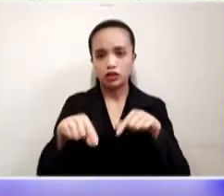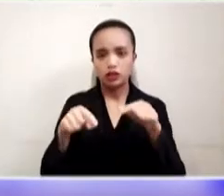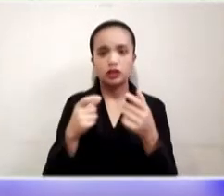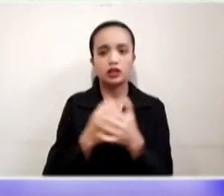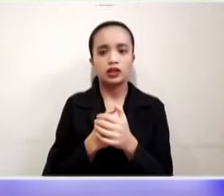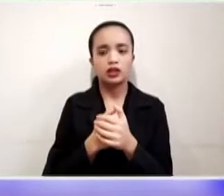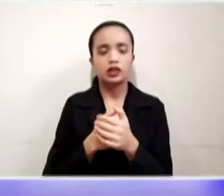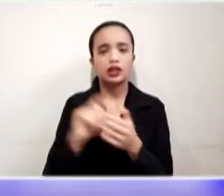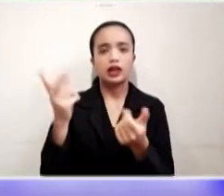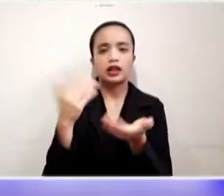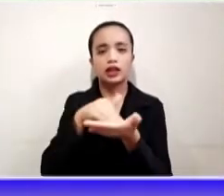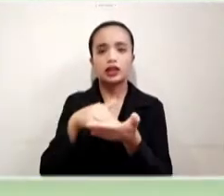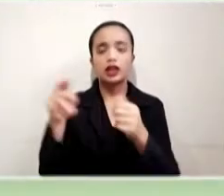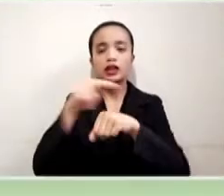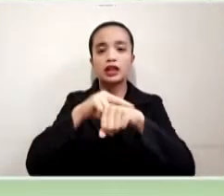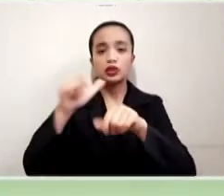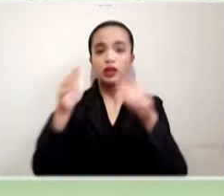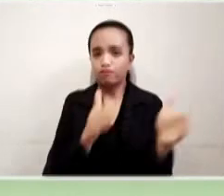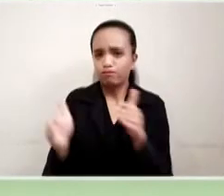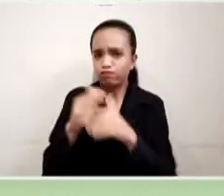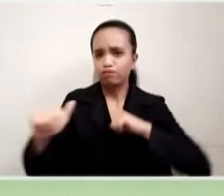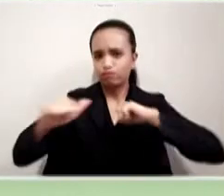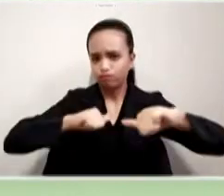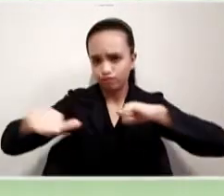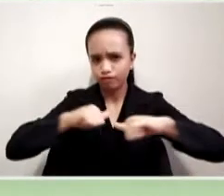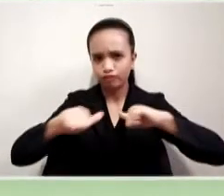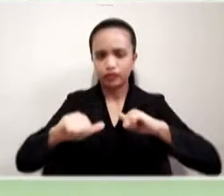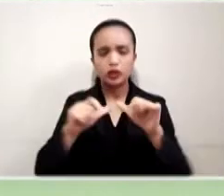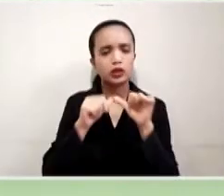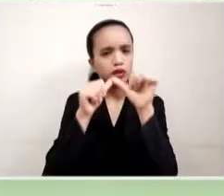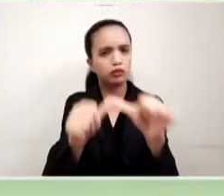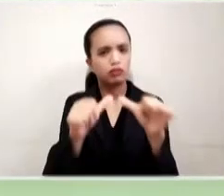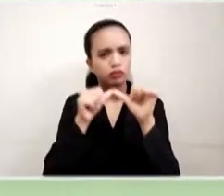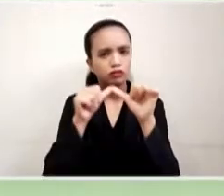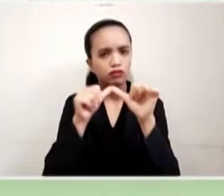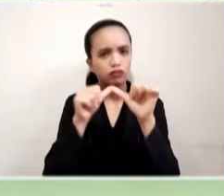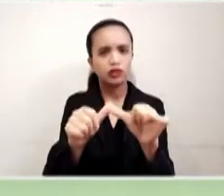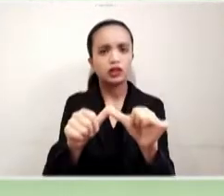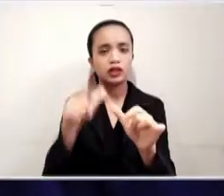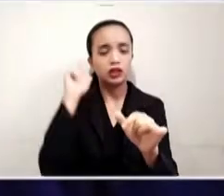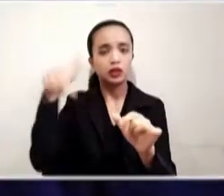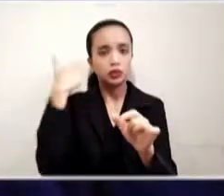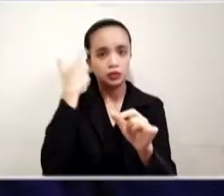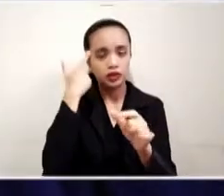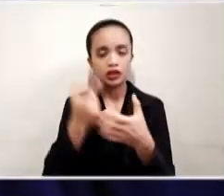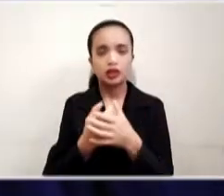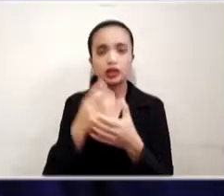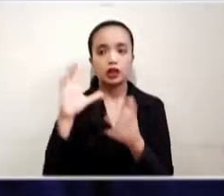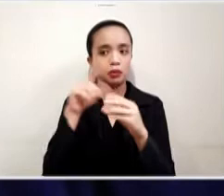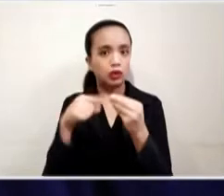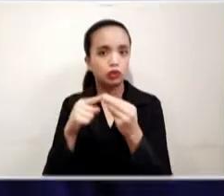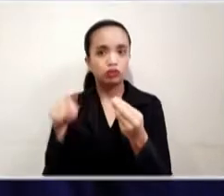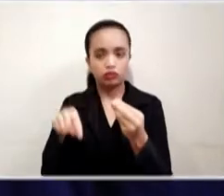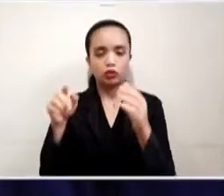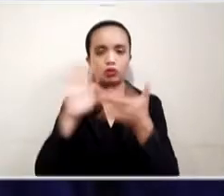Action Plan, kagit danti pa nang ipanamnaman na, itituloy-tuloy ang naingat na panangtutok ti gobyerno mainayag iti krisis. Ni NDF COVID-19